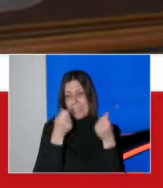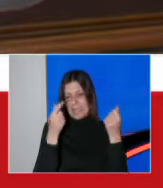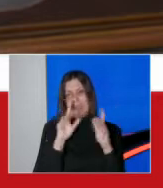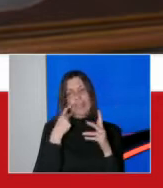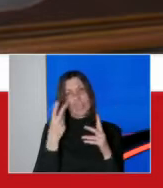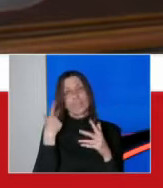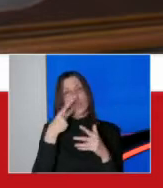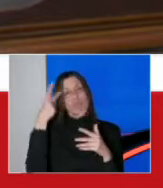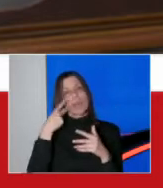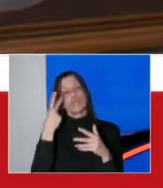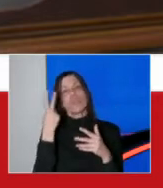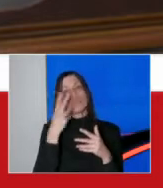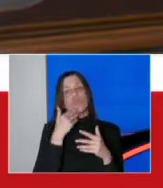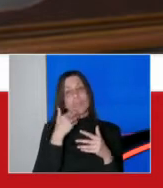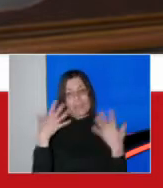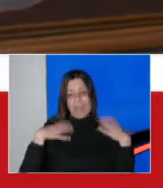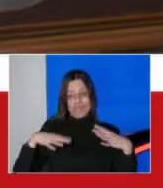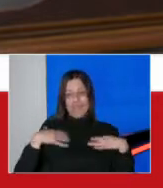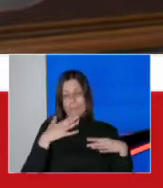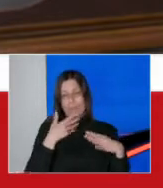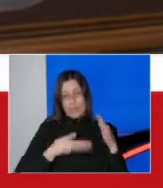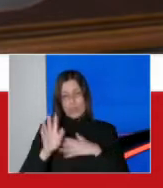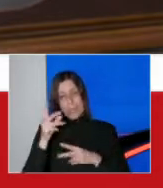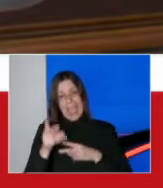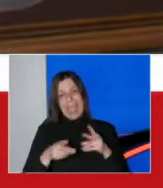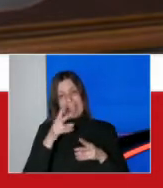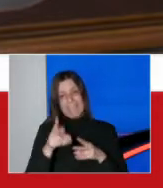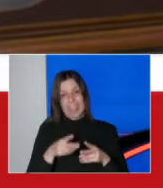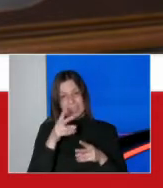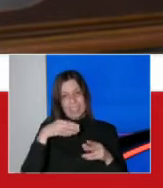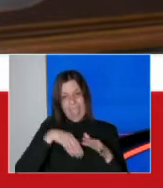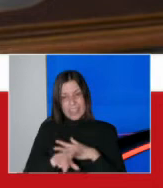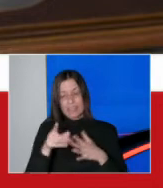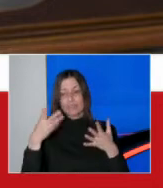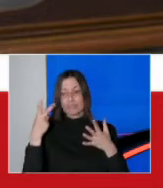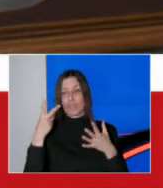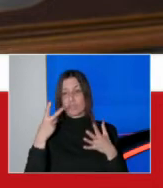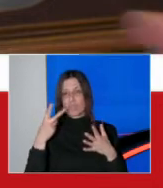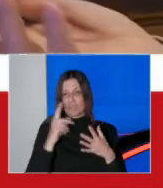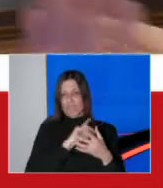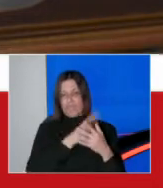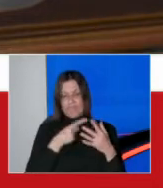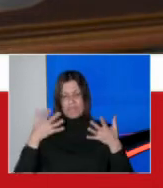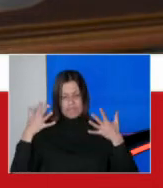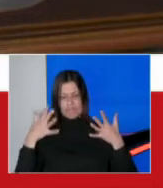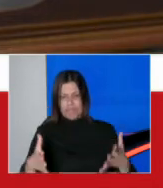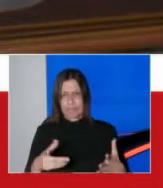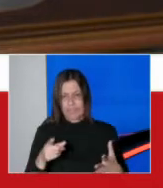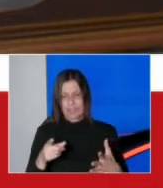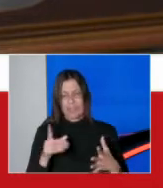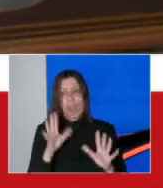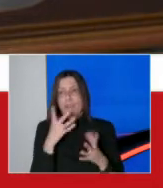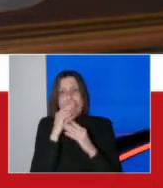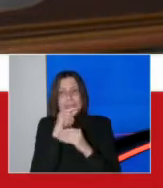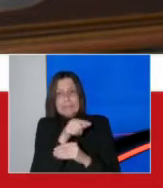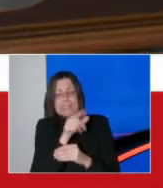שני יהודים לבושים כיהודים יצאו מהרכבת התחתית והסתערו עליהם כמה בריונים ופגעו בהם. למה הם לא מדברים על זה? למה